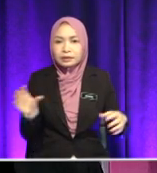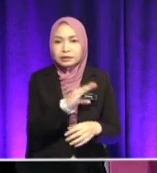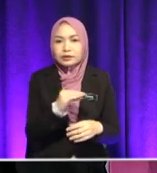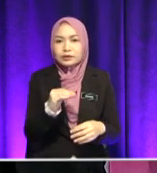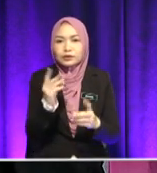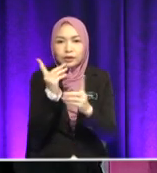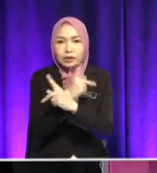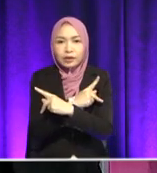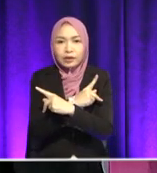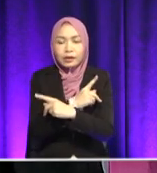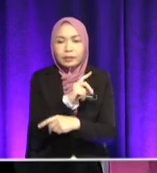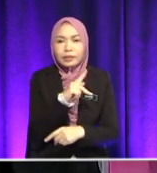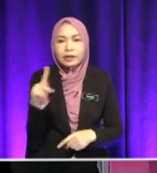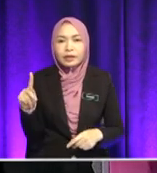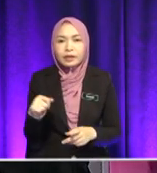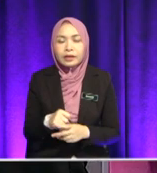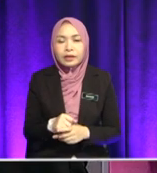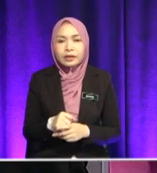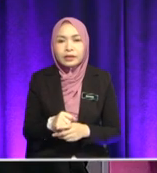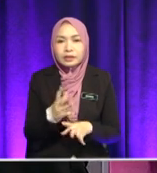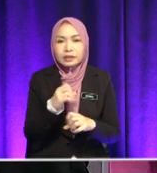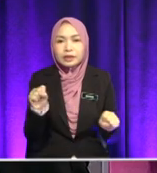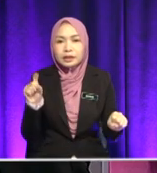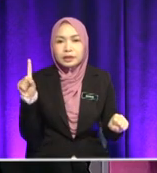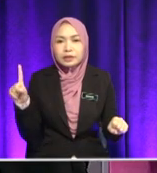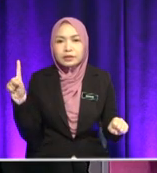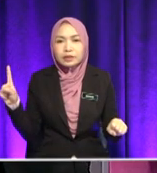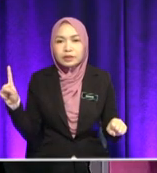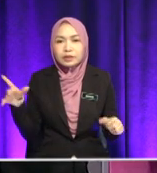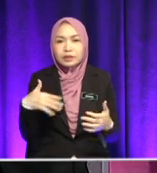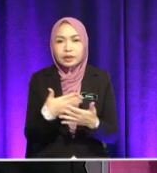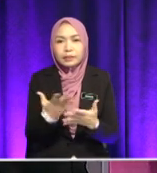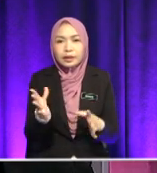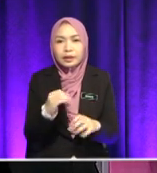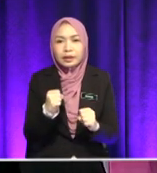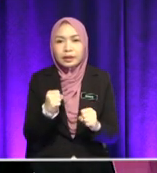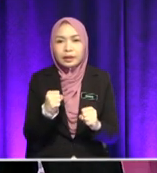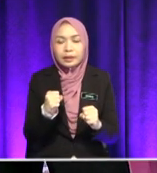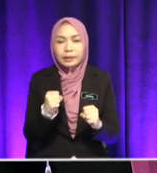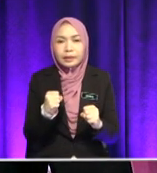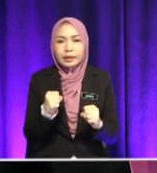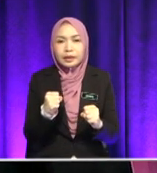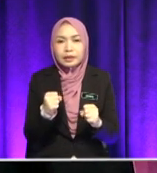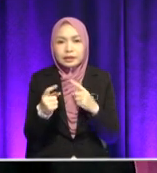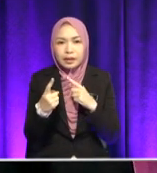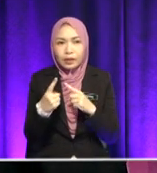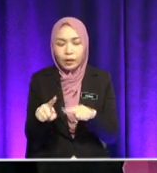kemudian selesaikan satu-satu sampai begini oke yang 3 step ini teman-teman